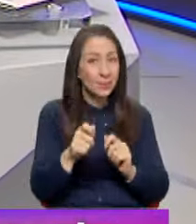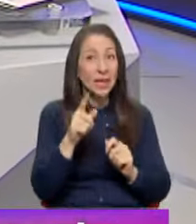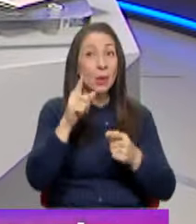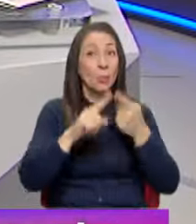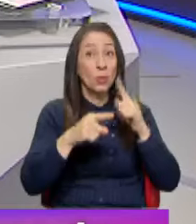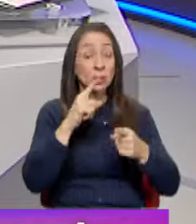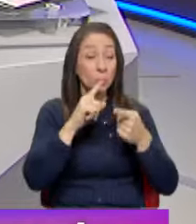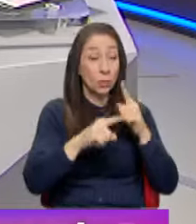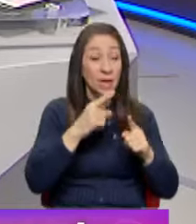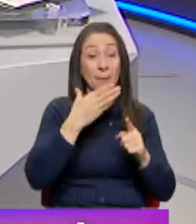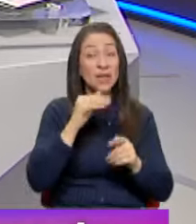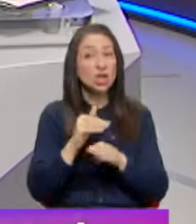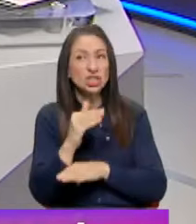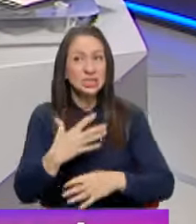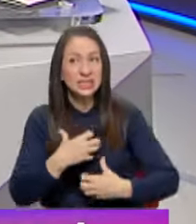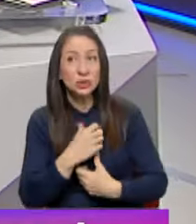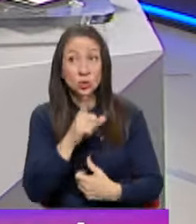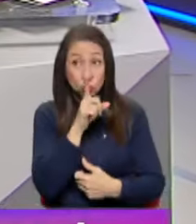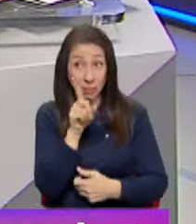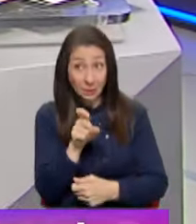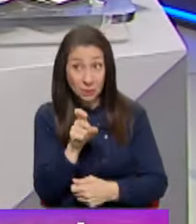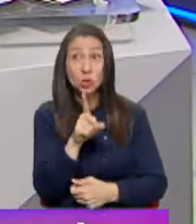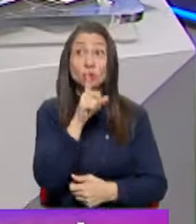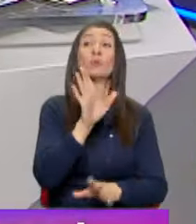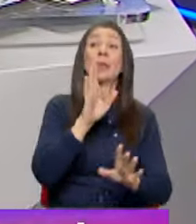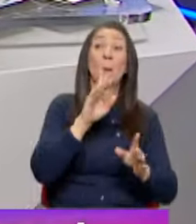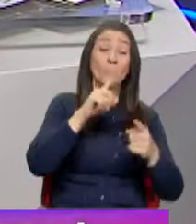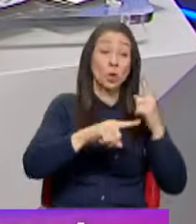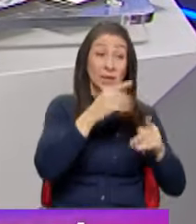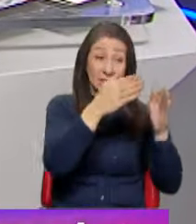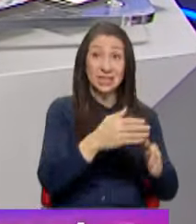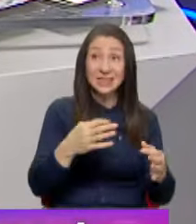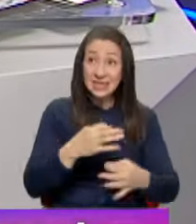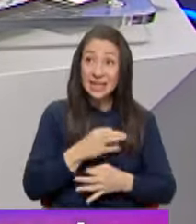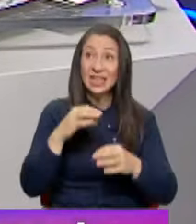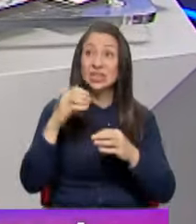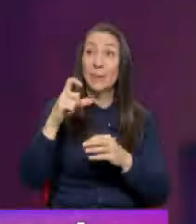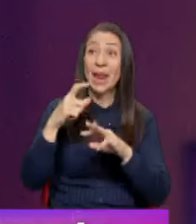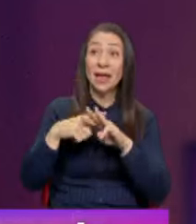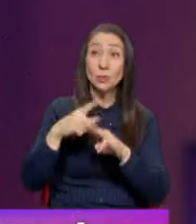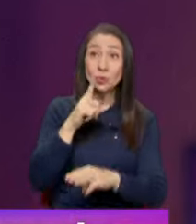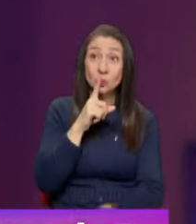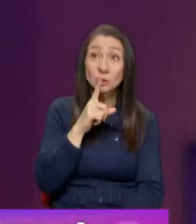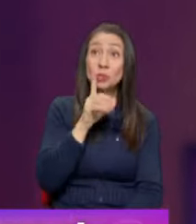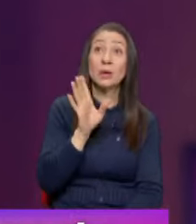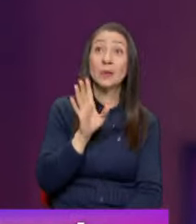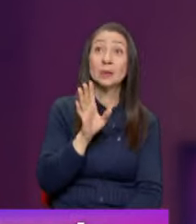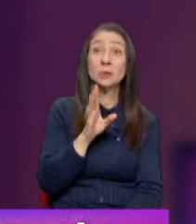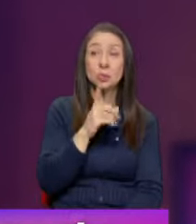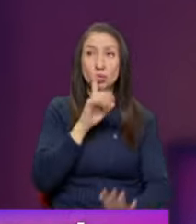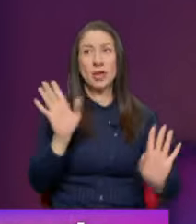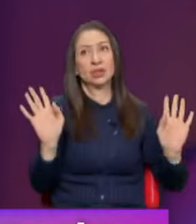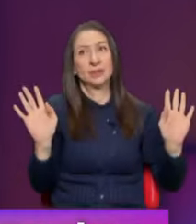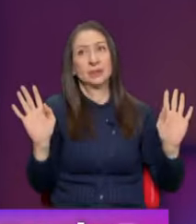siyaset siyasetçi emeklinin yaşadığı dertte susmalı mı susmalı mı sayın Cemal enginyurt ne dersiniz susmalı mı susmalı mı